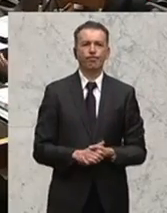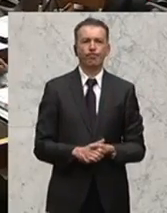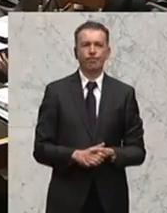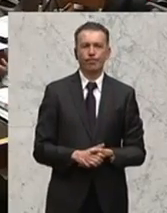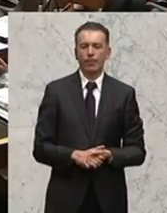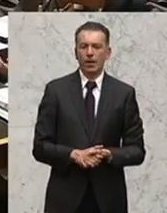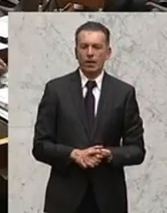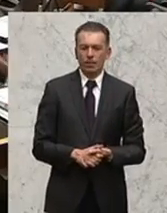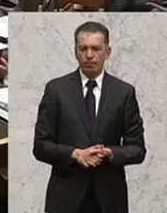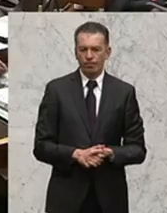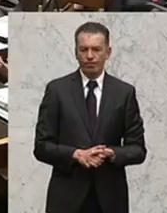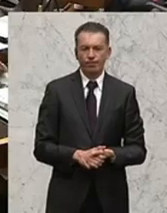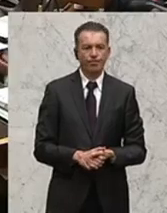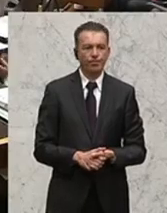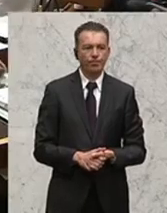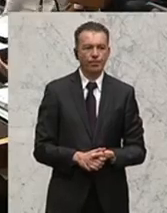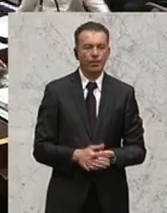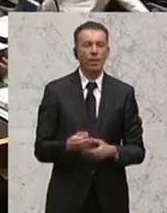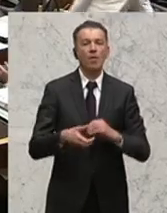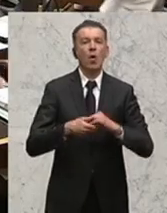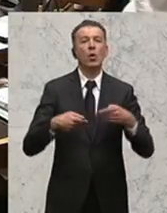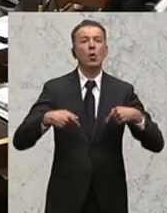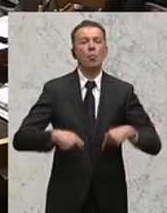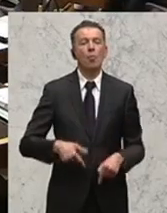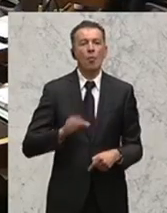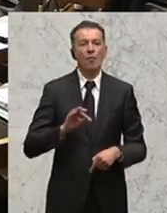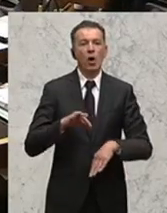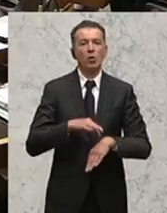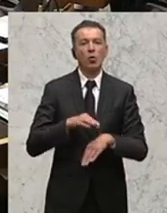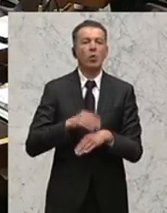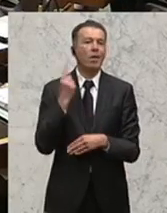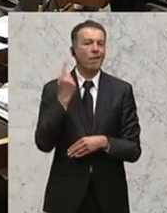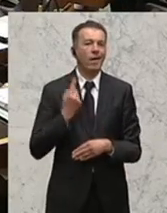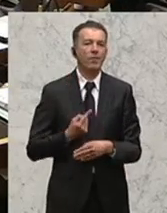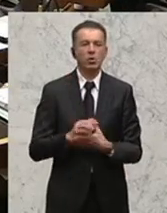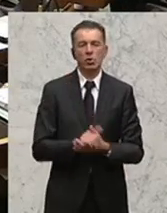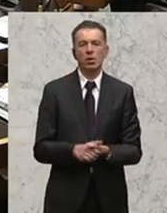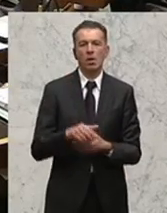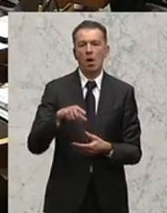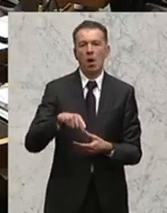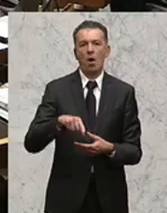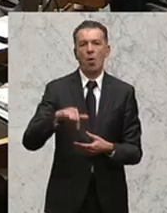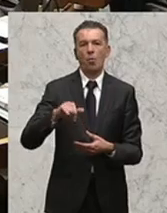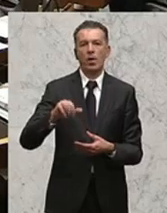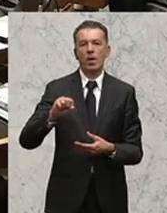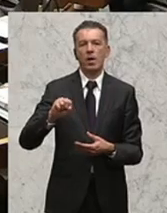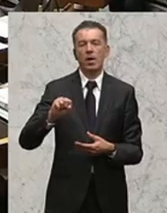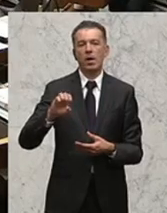Österreich habe weiterhin ein Ausgabenproblem, weshalb man mit dem vorliegenden Bundesfinanzrahmen in vielen Bereichen die